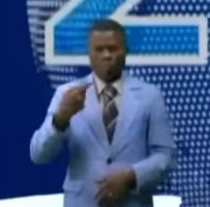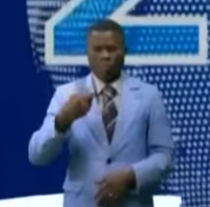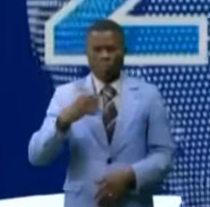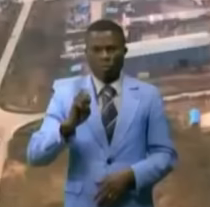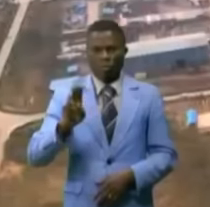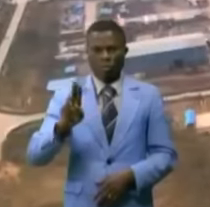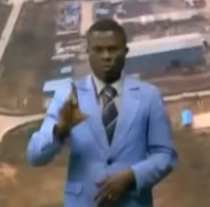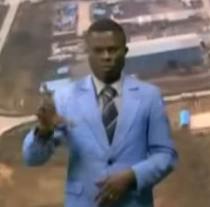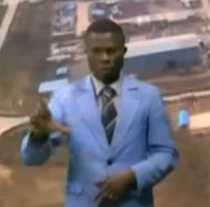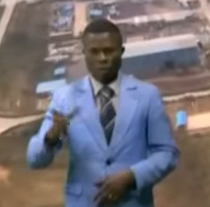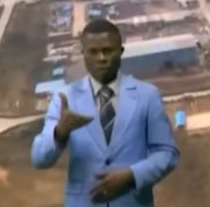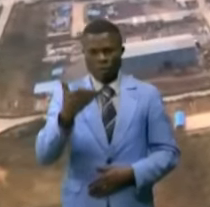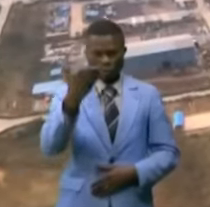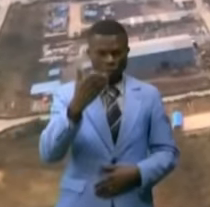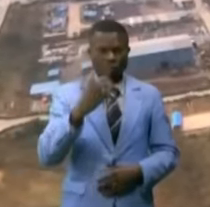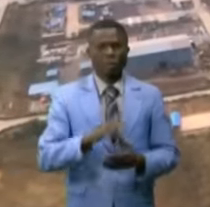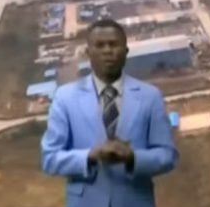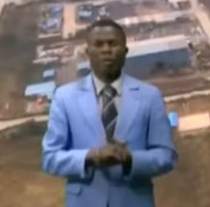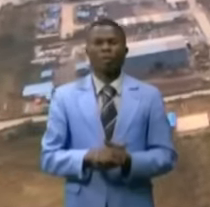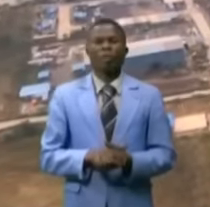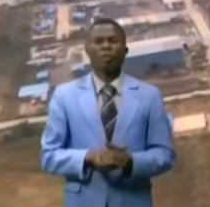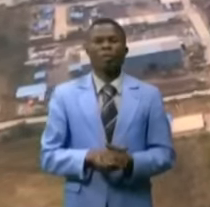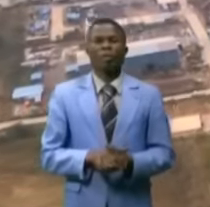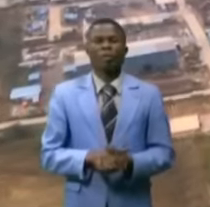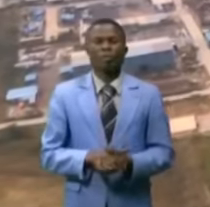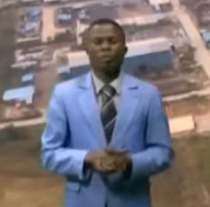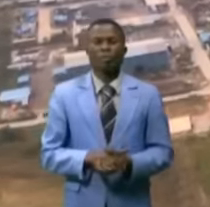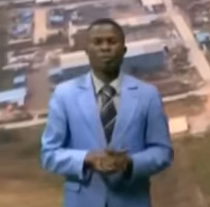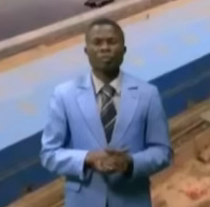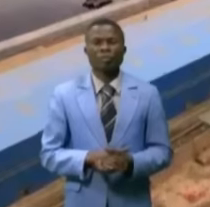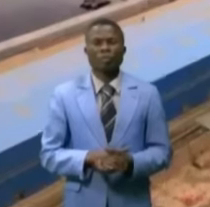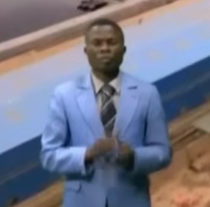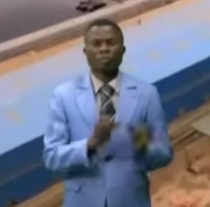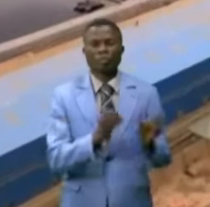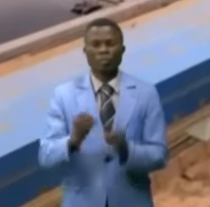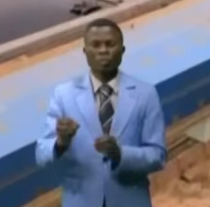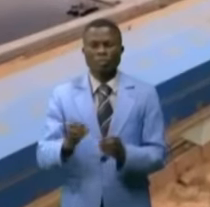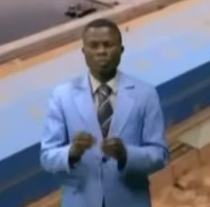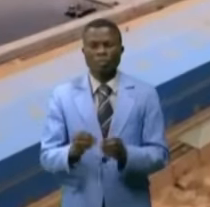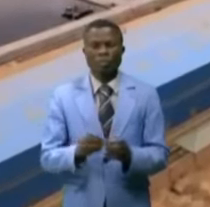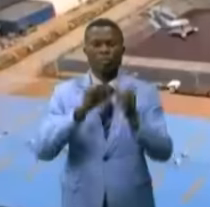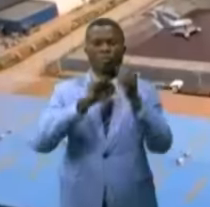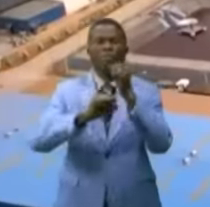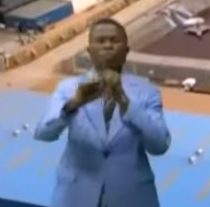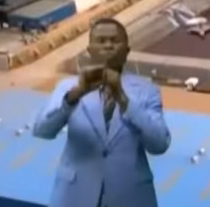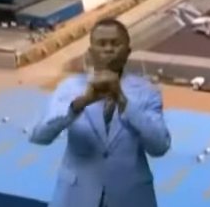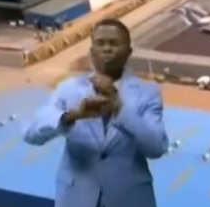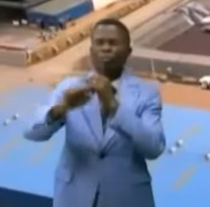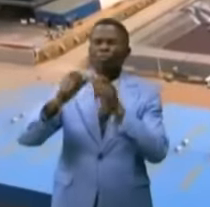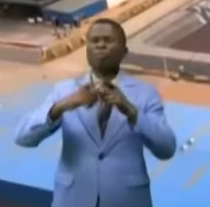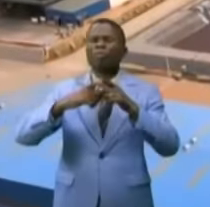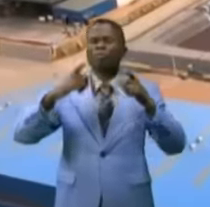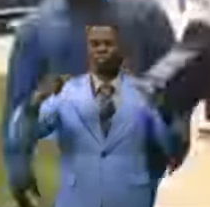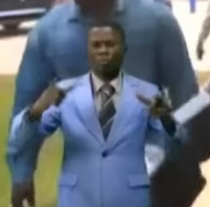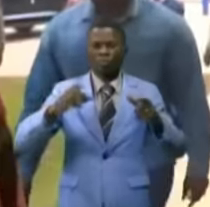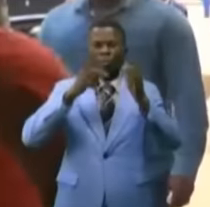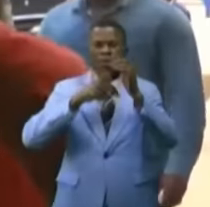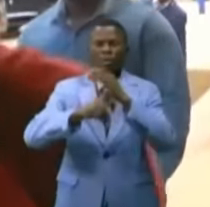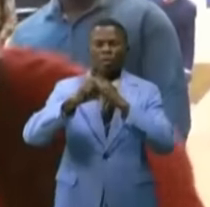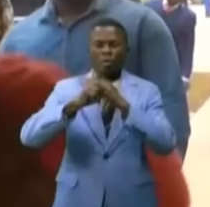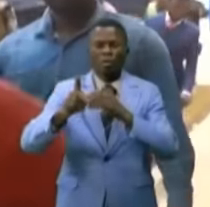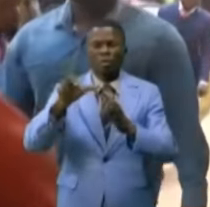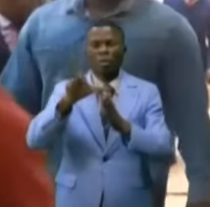Regardez. Cette grande mission de contrôle s'est fait précéder par une vaste campagne de sensibilisation et de promotion de la loi